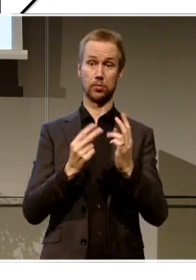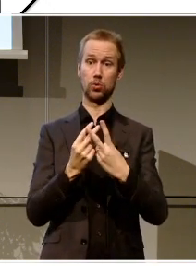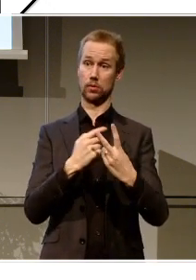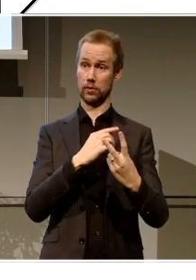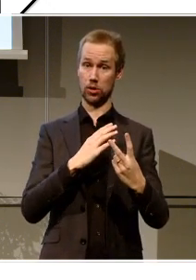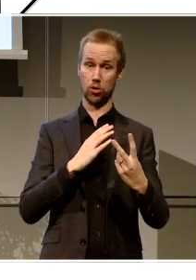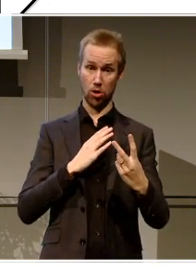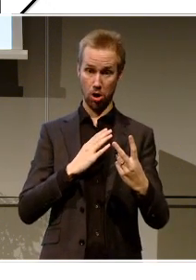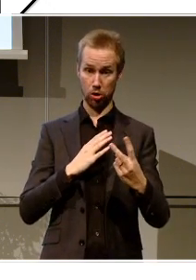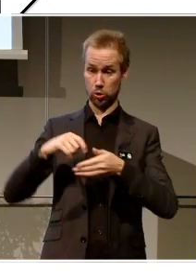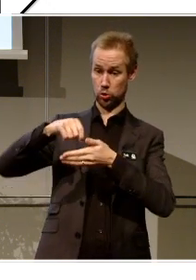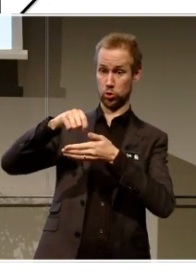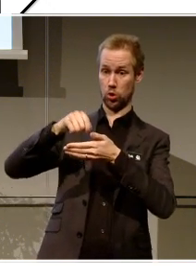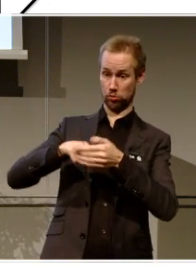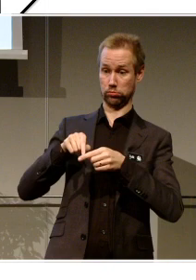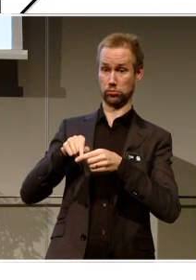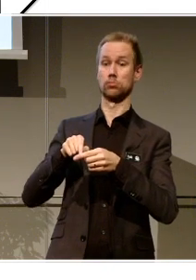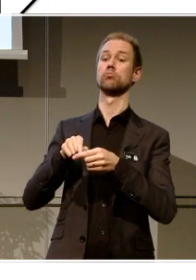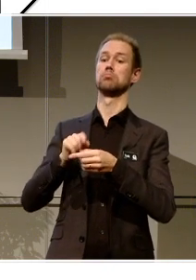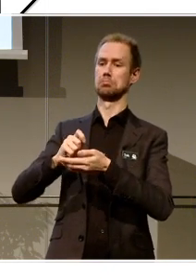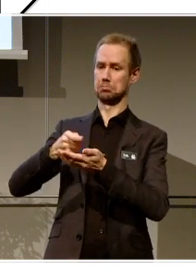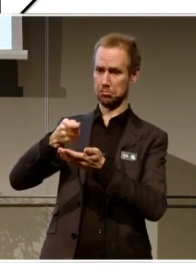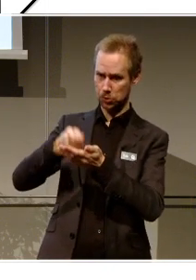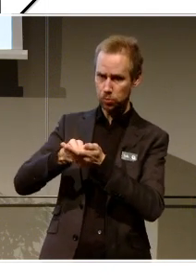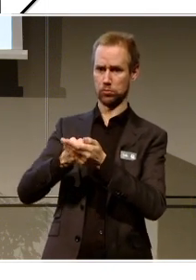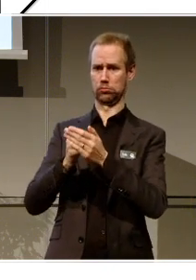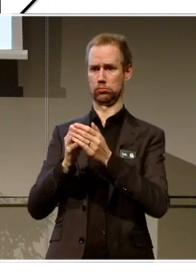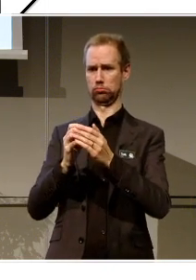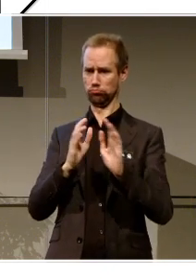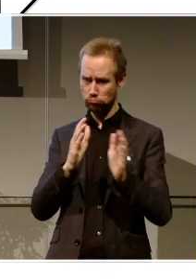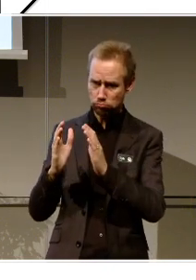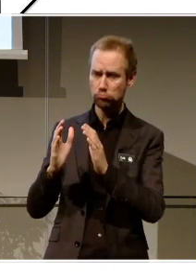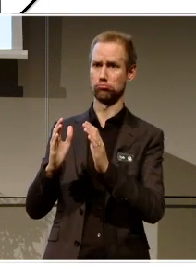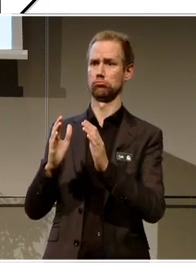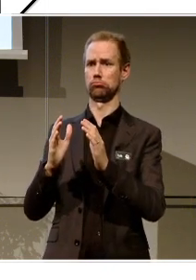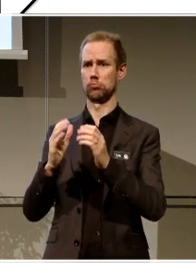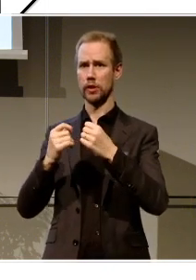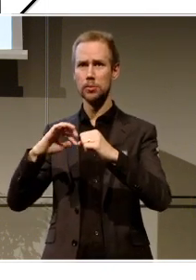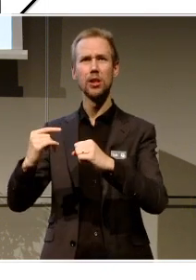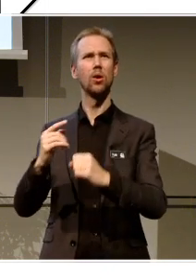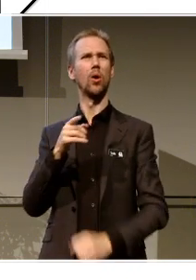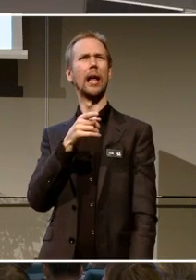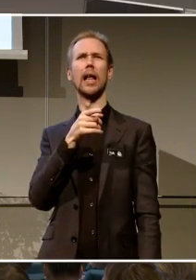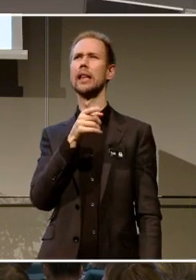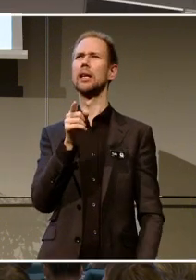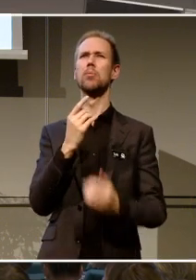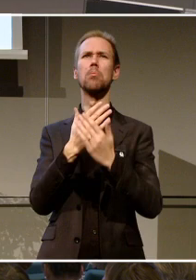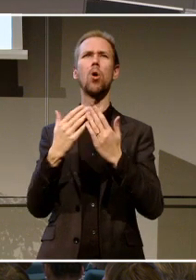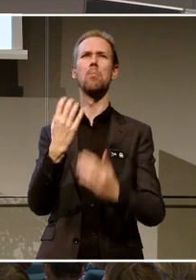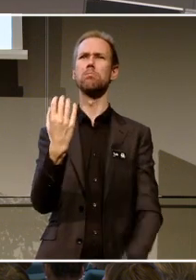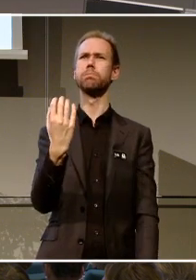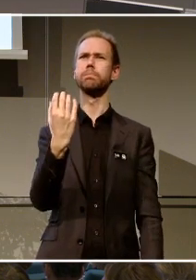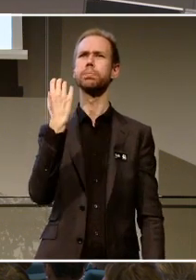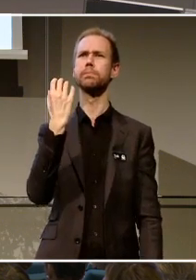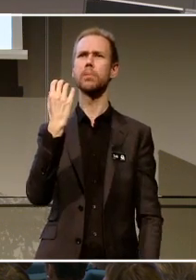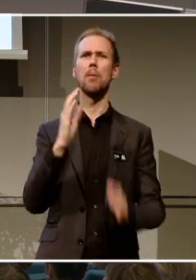genomflöde där vi tar beslut och organiserar verksamheter. Där många av er, alla ni som skrev bibliotekarier, det största ordet här i morse när ni kom